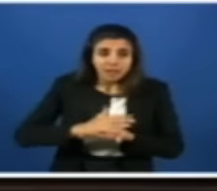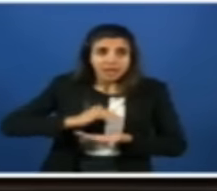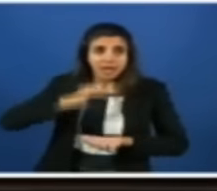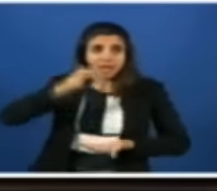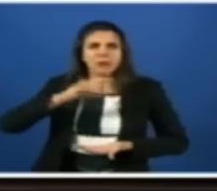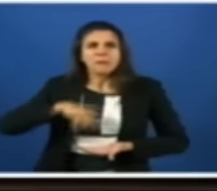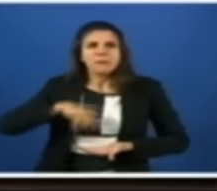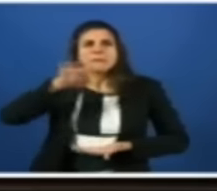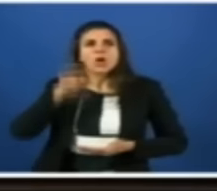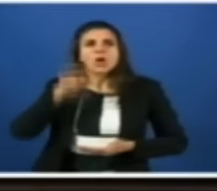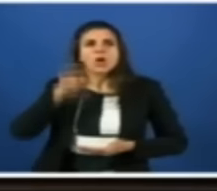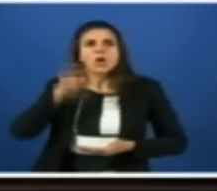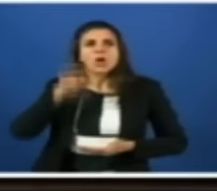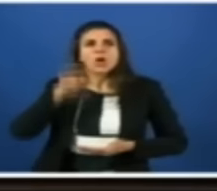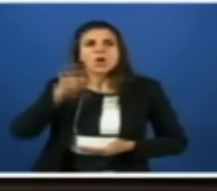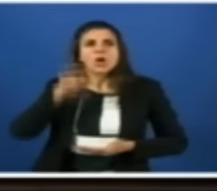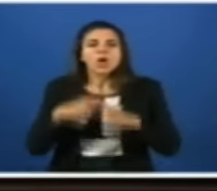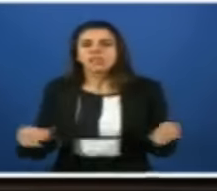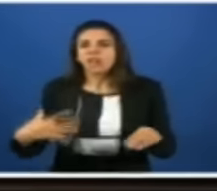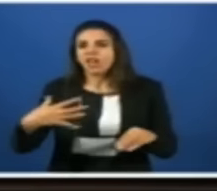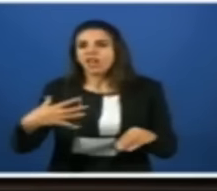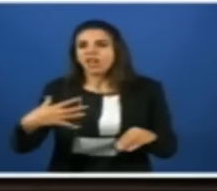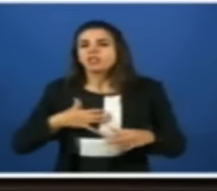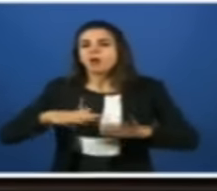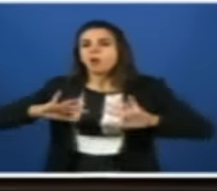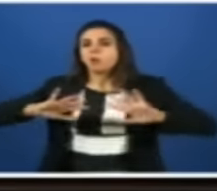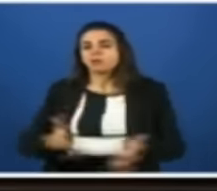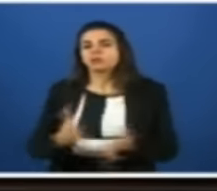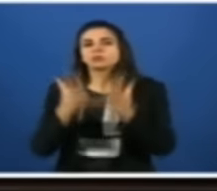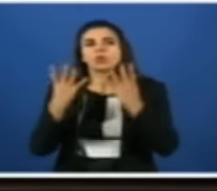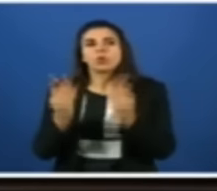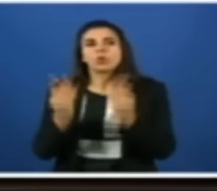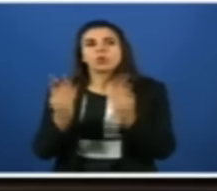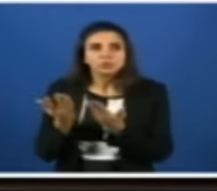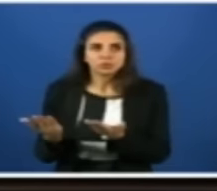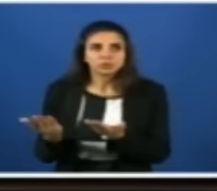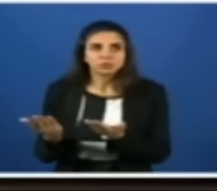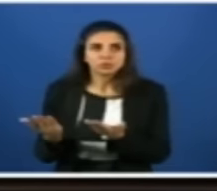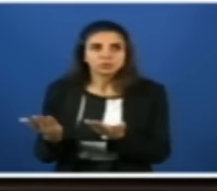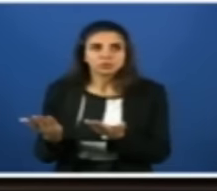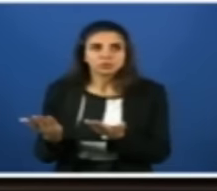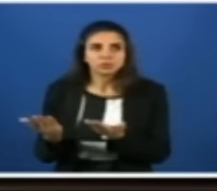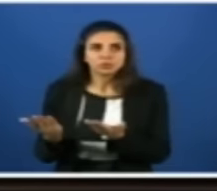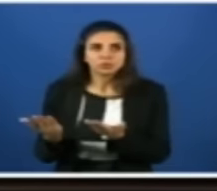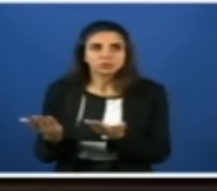gecede yok ettiler. Kendilerini de berbat ettiler.